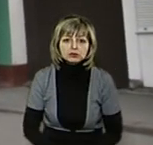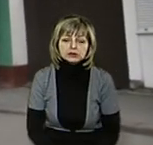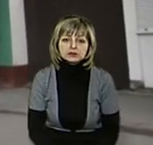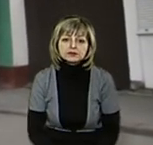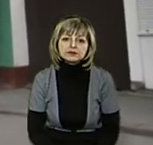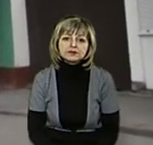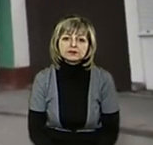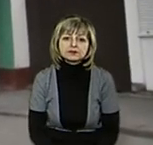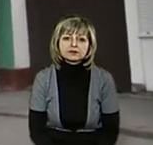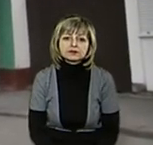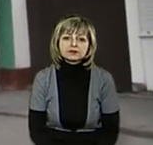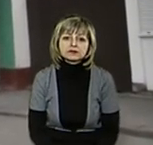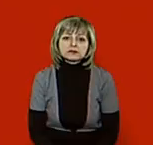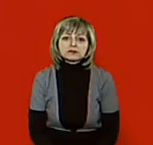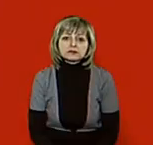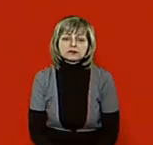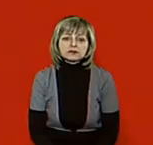Гаврилець, новини на Суспільному, Луцьк.